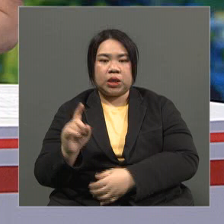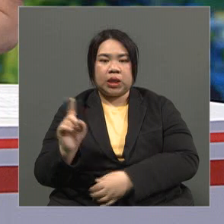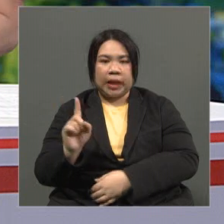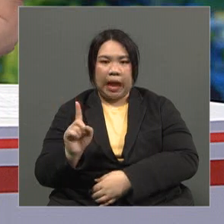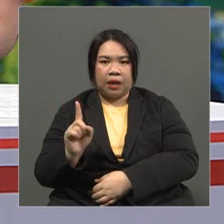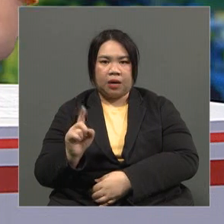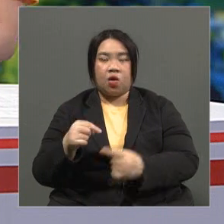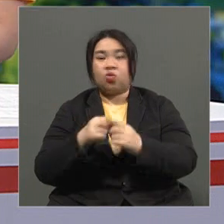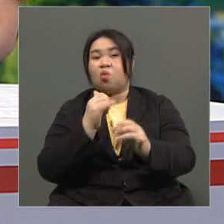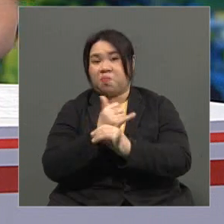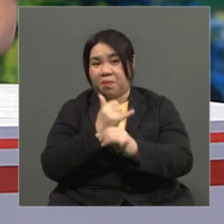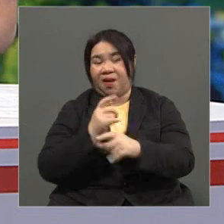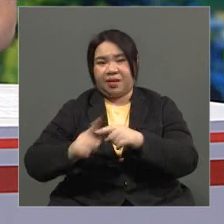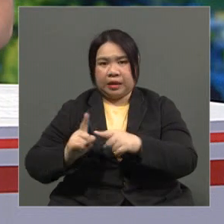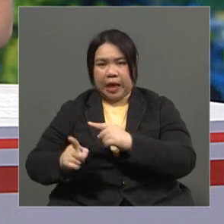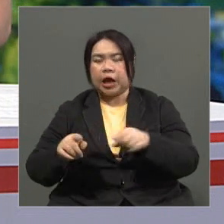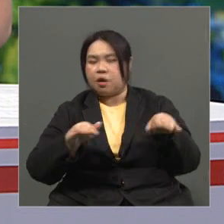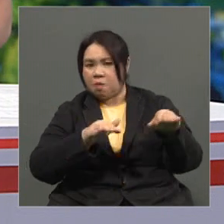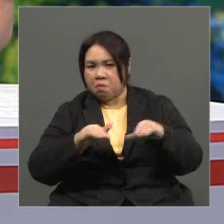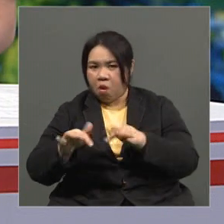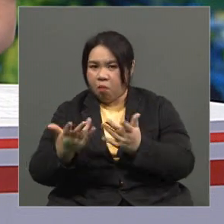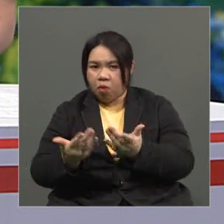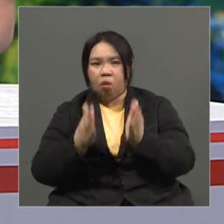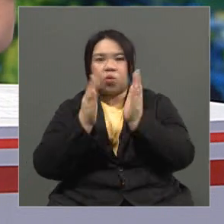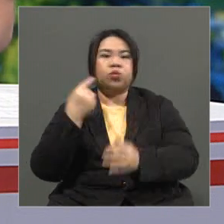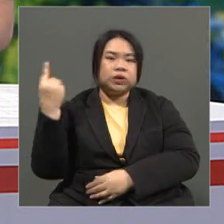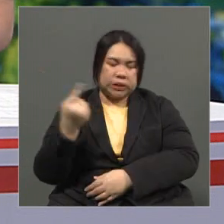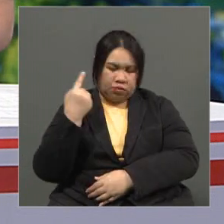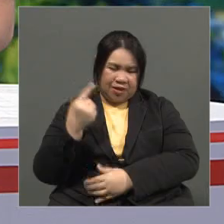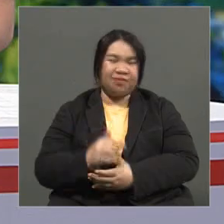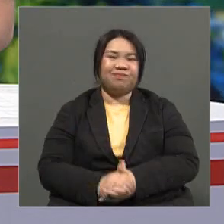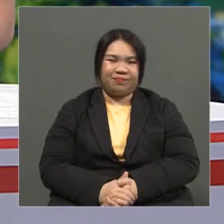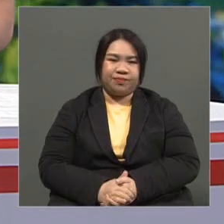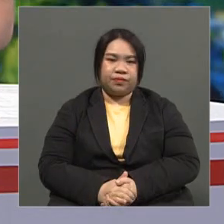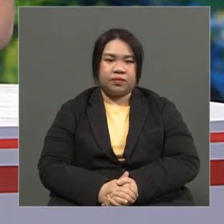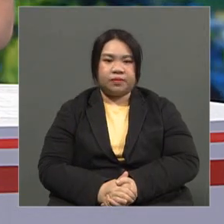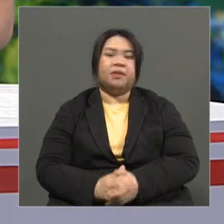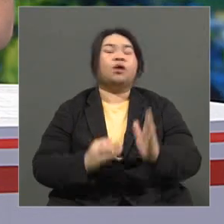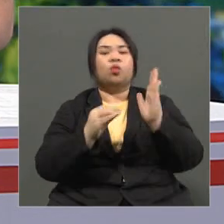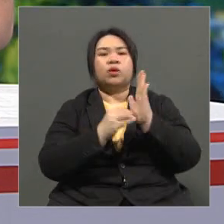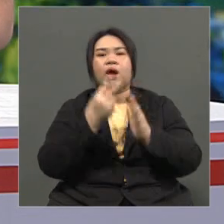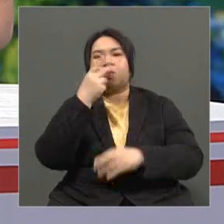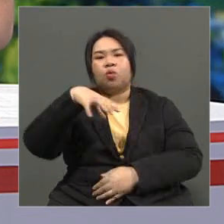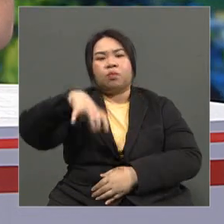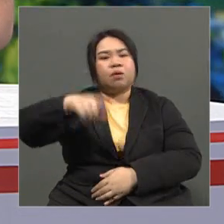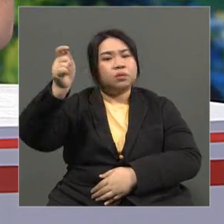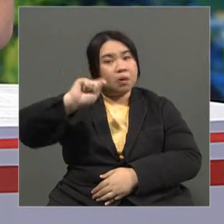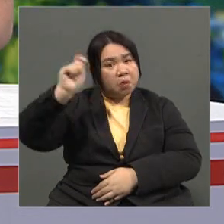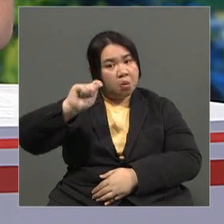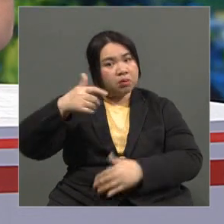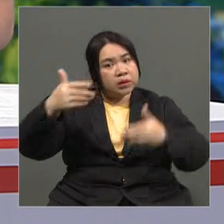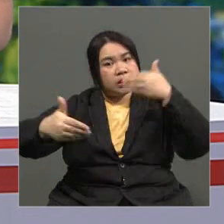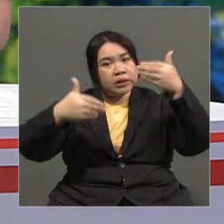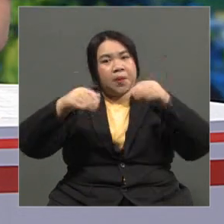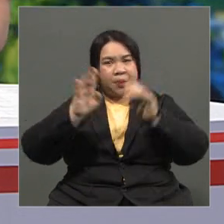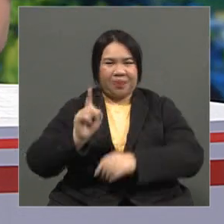เดาวแบบนี้หลายพื้นที่เตรียมตัวต้อนรับนักท่องเที่ยวอย่างกรุงเทพมหานครจุดใหญ่ๆเนี่ยต้องไปดูท้องสนามหลวงด้วยเอ๊ะว่าปีนี้จะมีการจัด